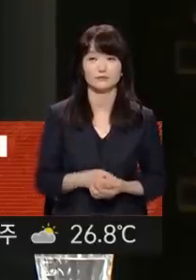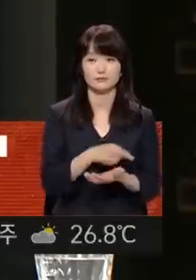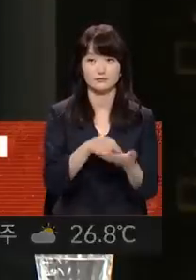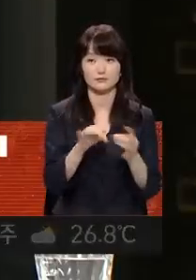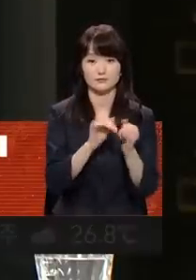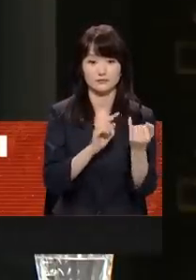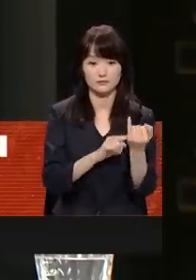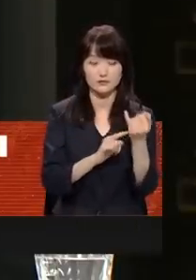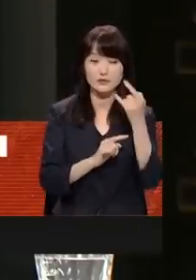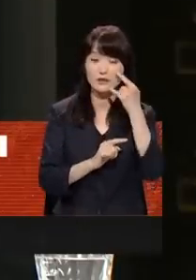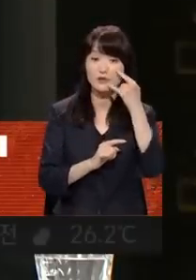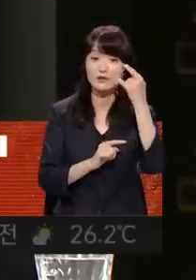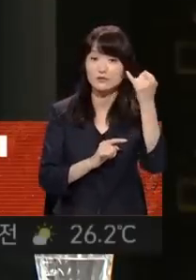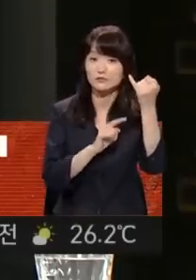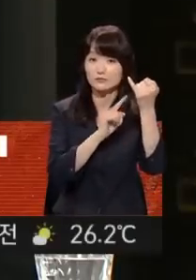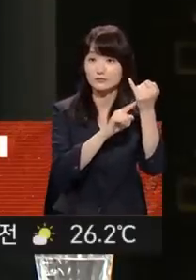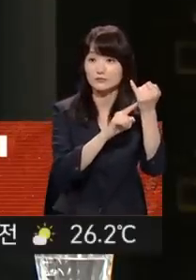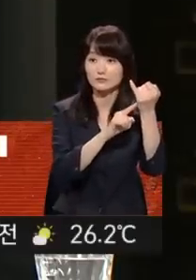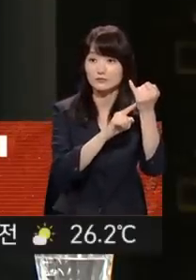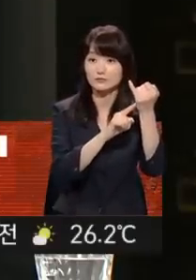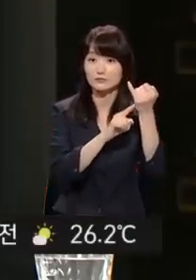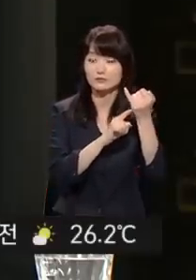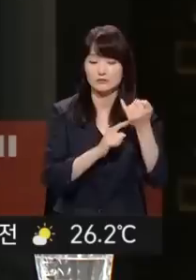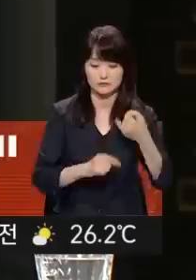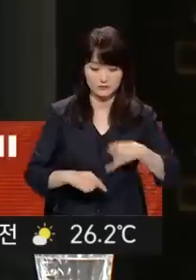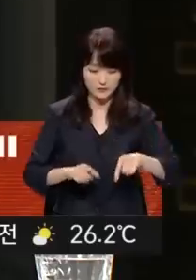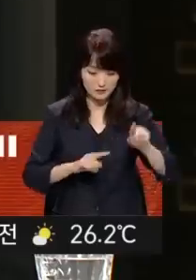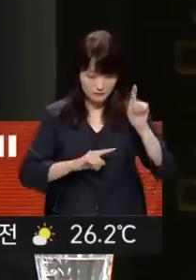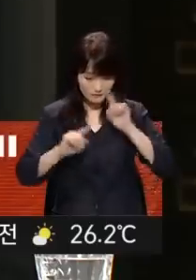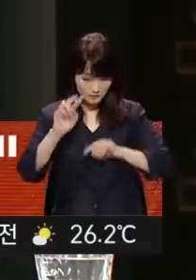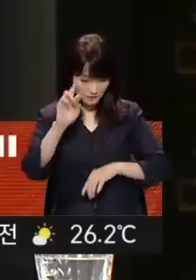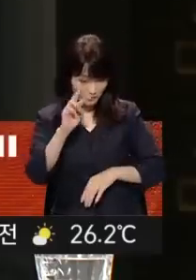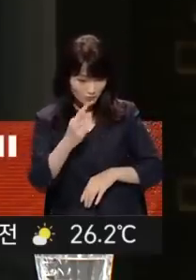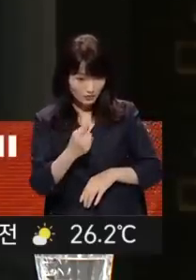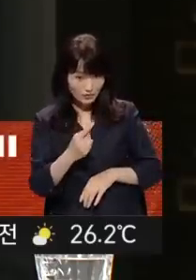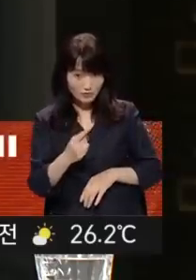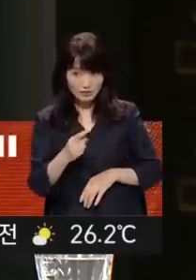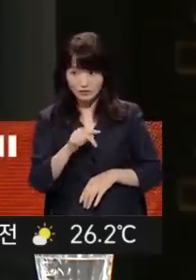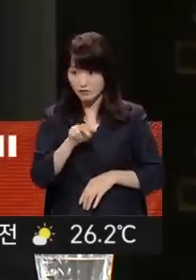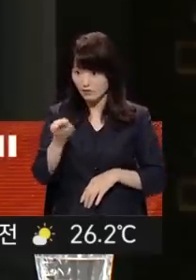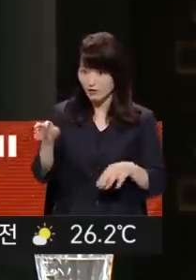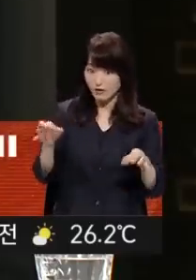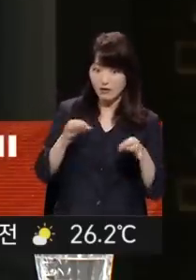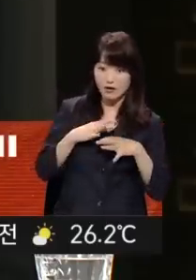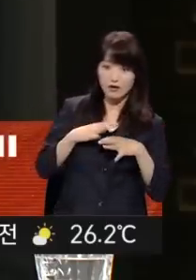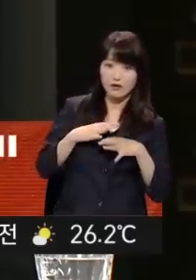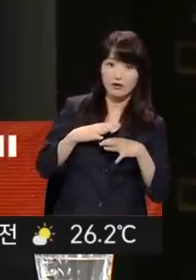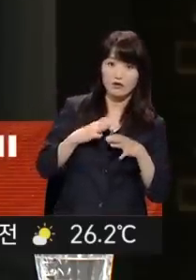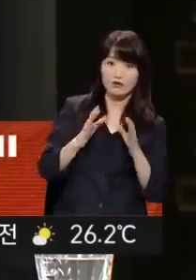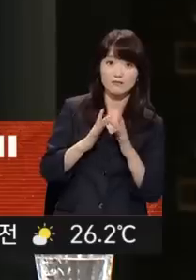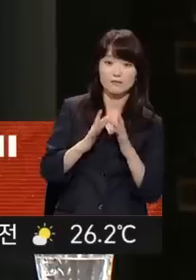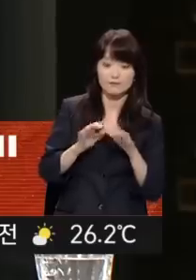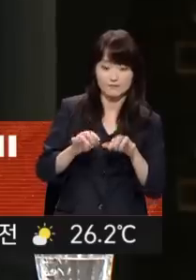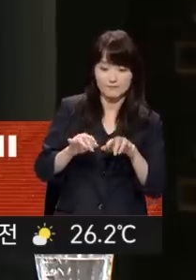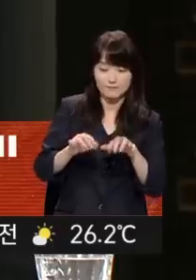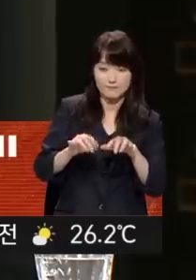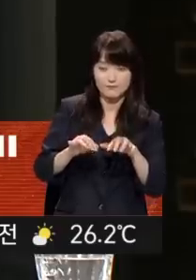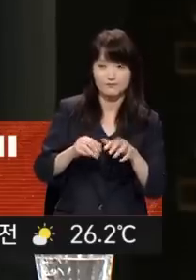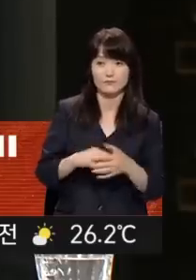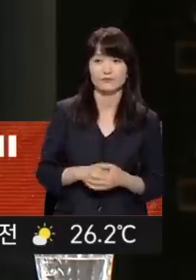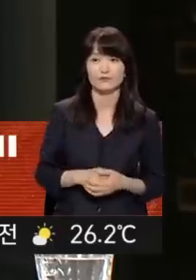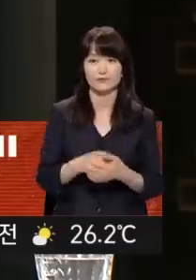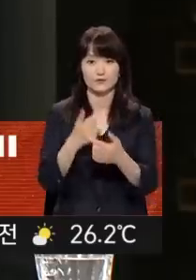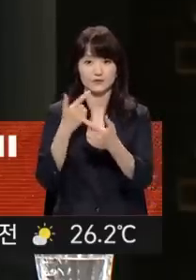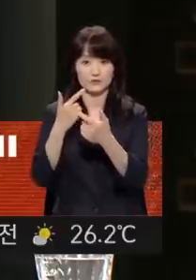피해자의 어머니께서는 이렇게 다치고 돌아온 따님을 보고 이제 놀라서 온라인 커뮤니티에 글을 올리시면서 이제